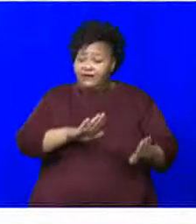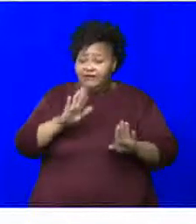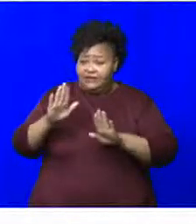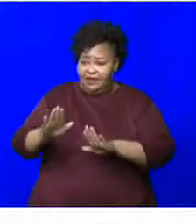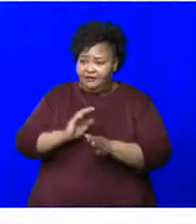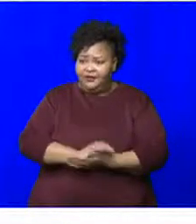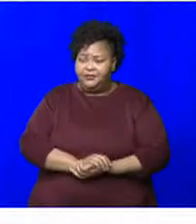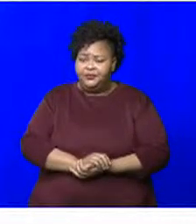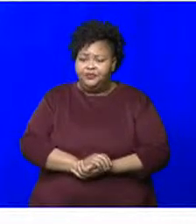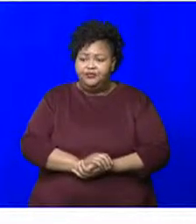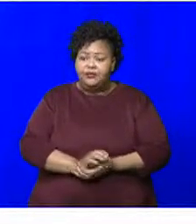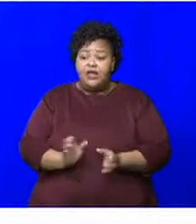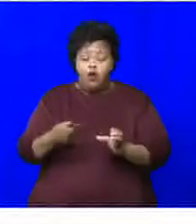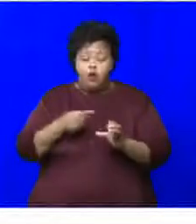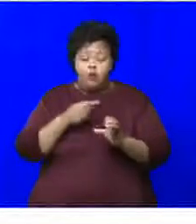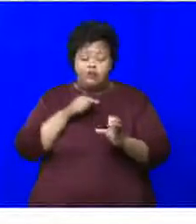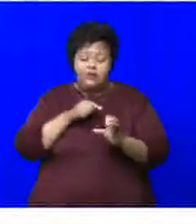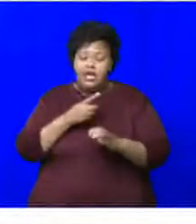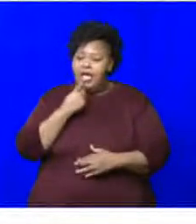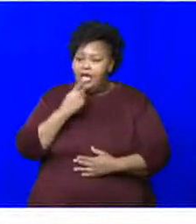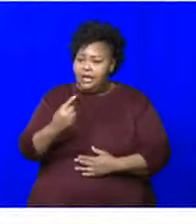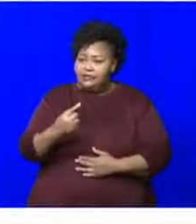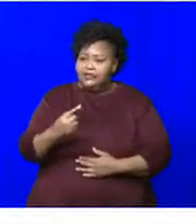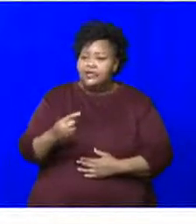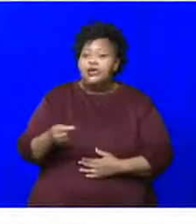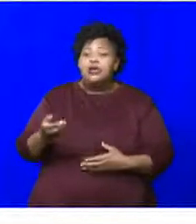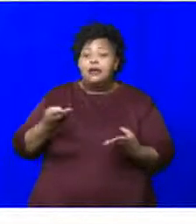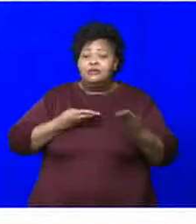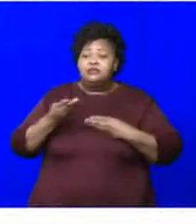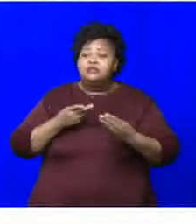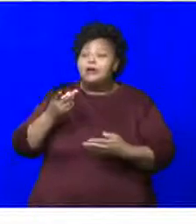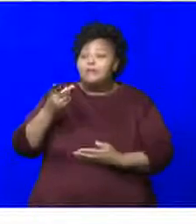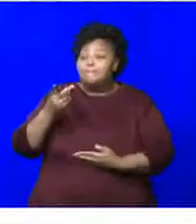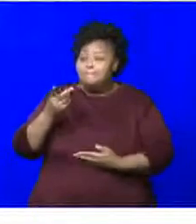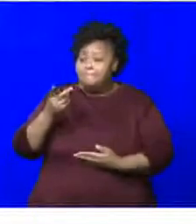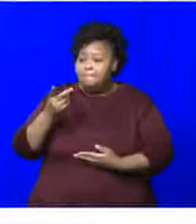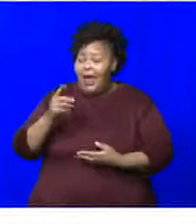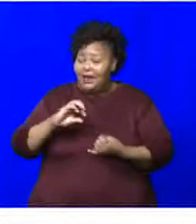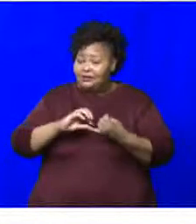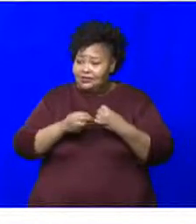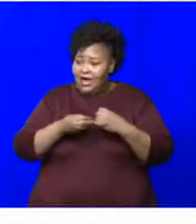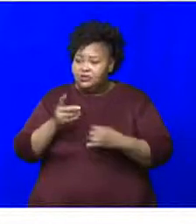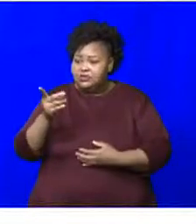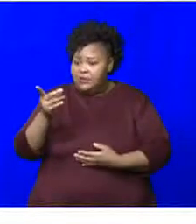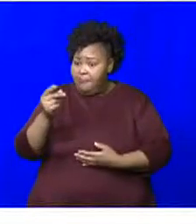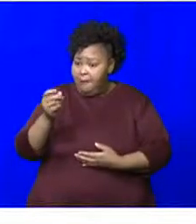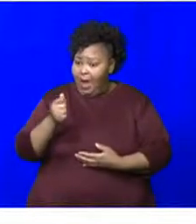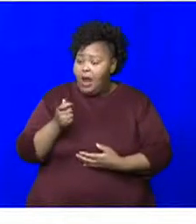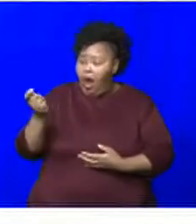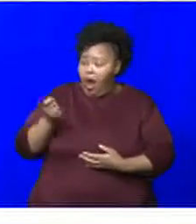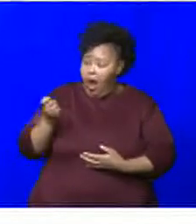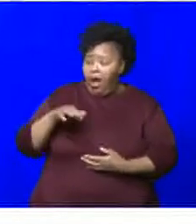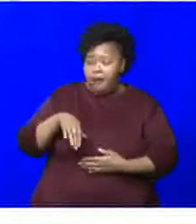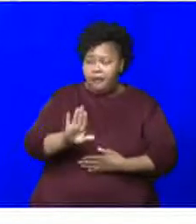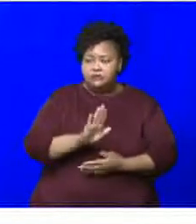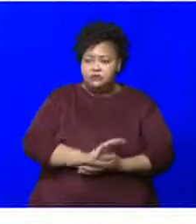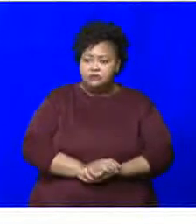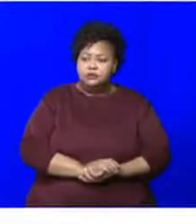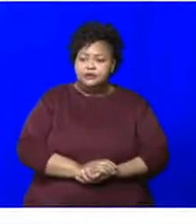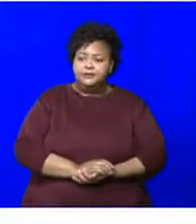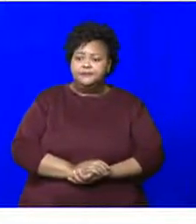le nkampani ayendetaba de kutfola le mali. Inkampani yemaposi netincingo seyibikele likomiti lelibuke